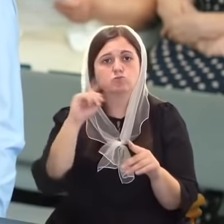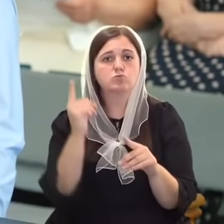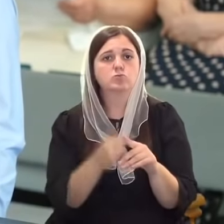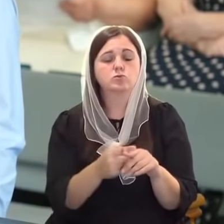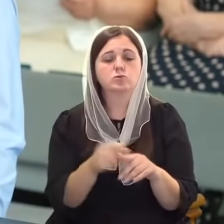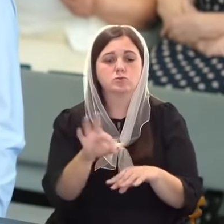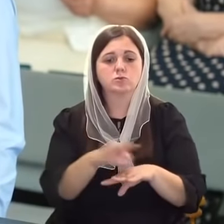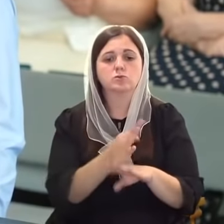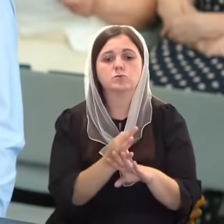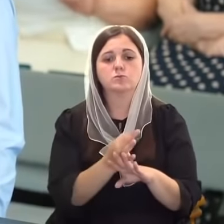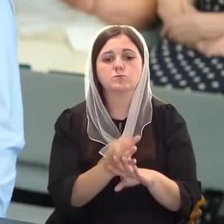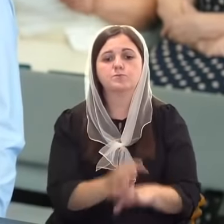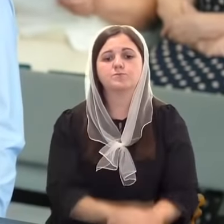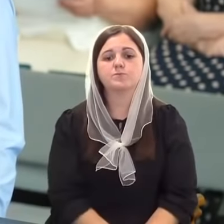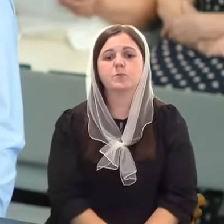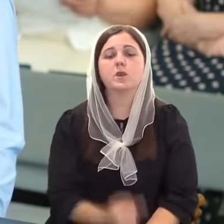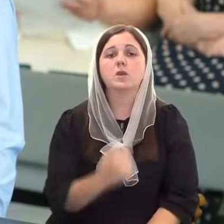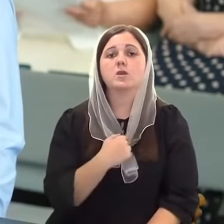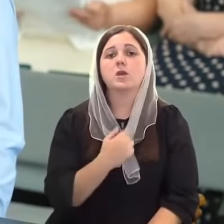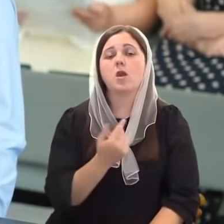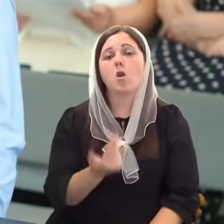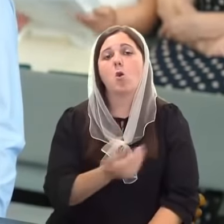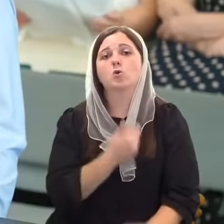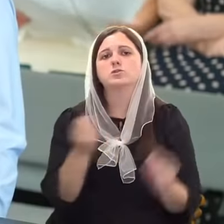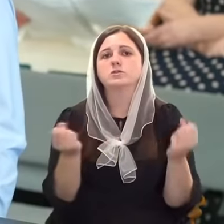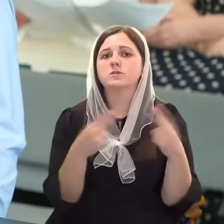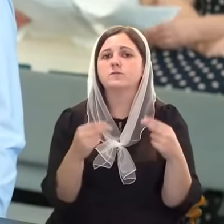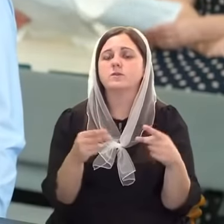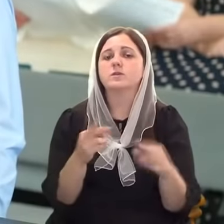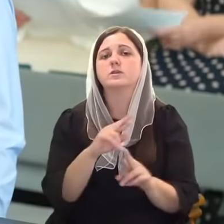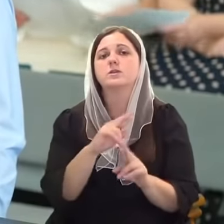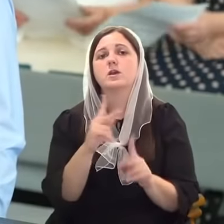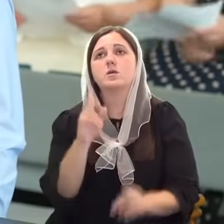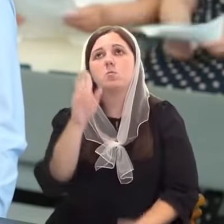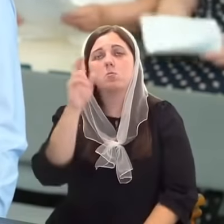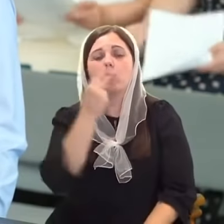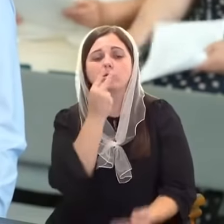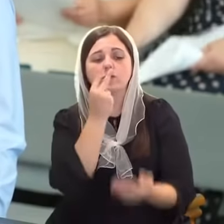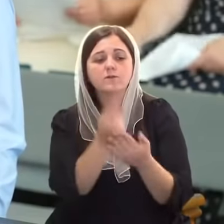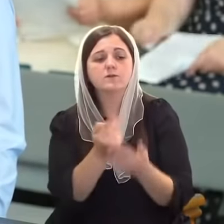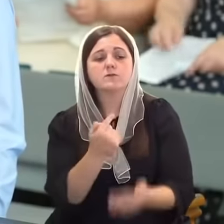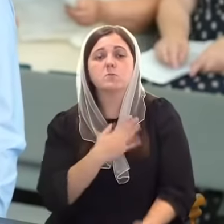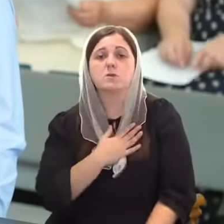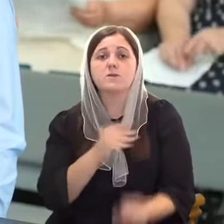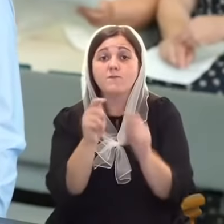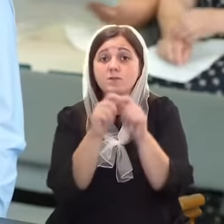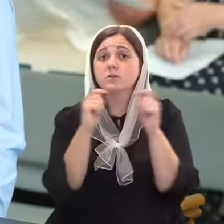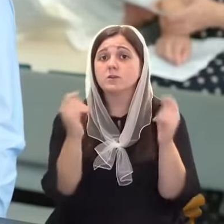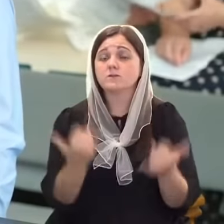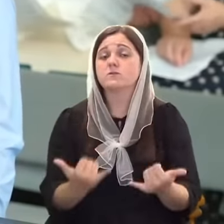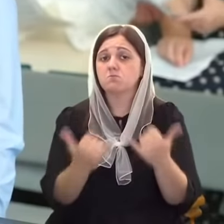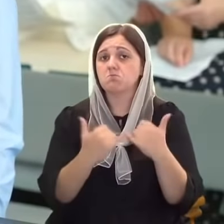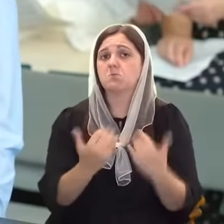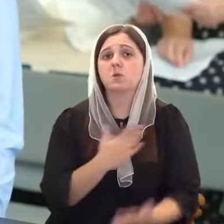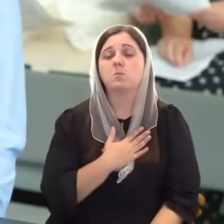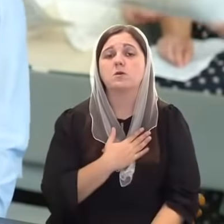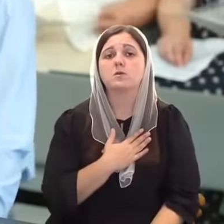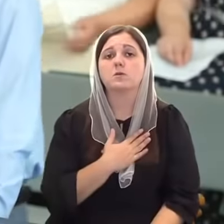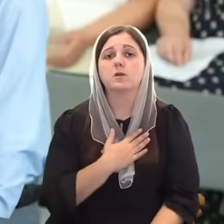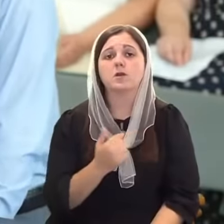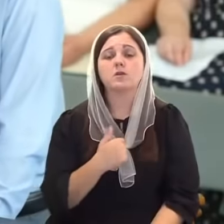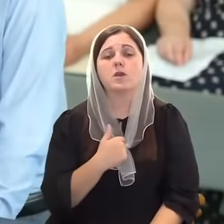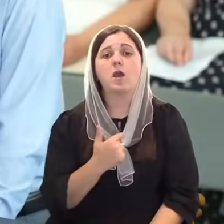я хотел бы засвидетельствовать, как Бог явился мне, как Он открылся мне. Я